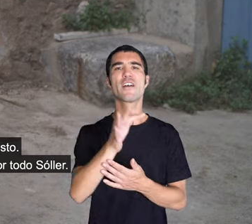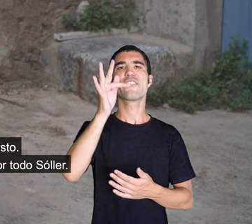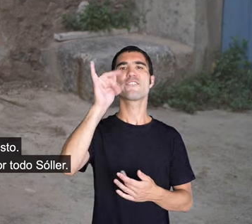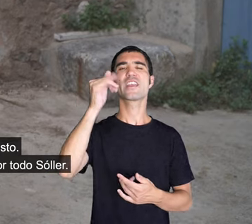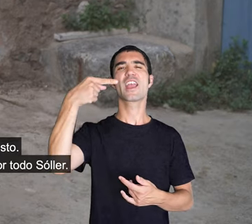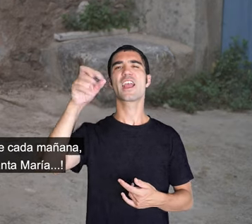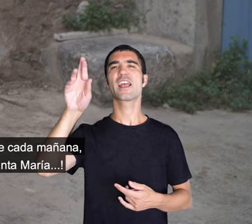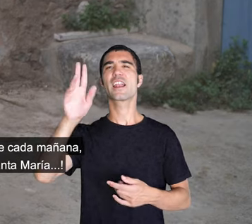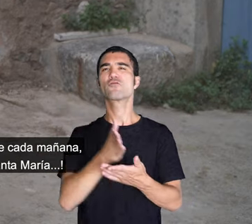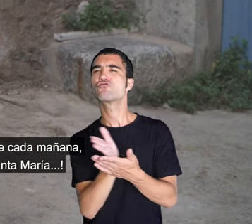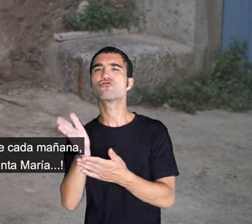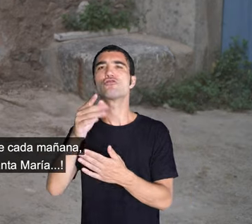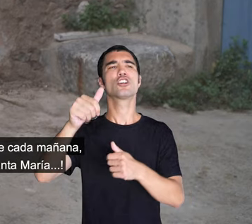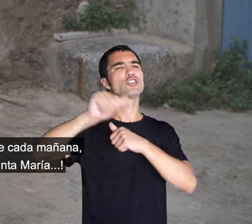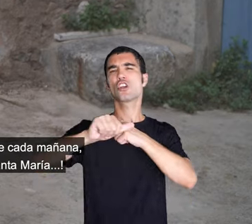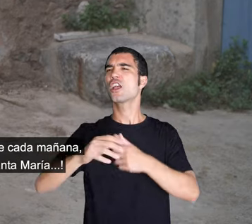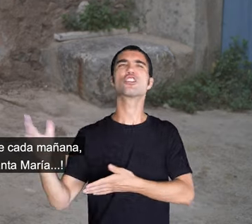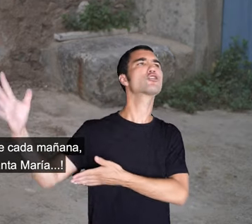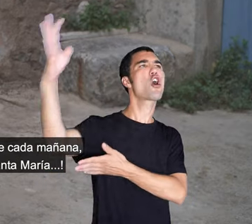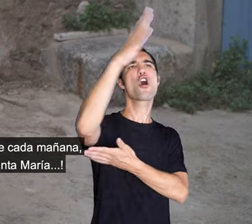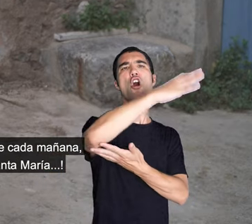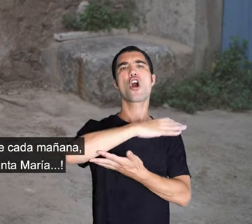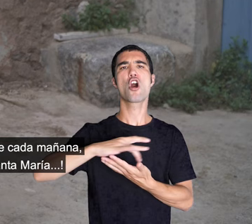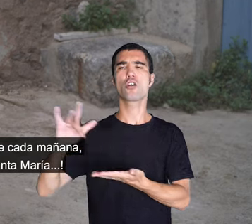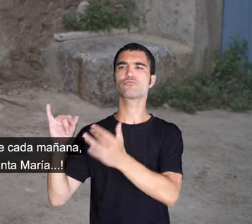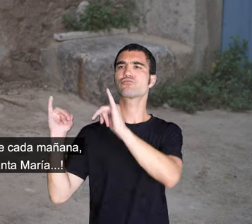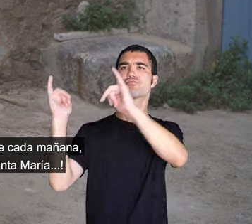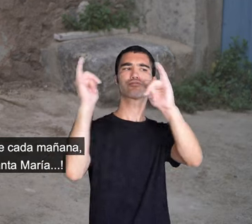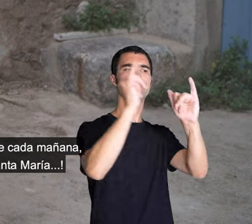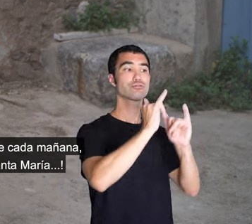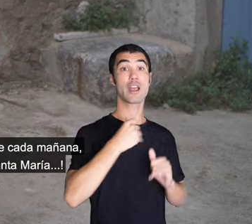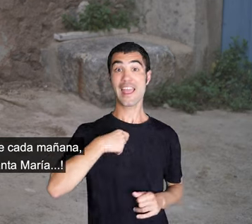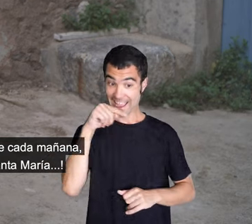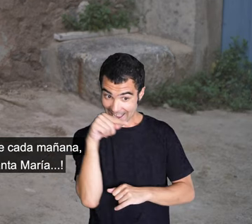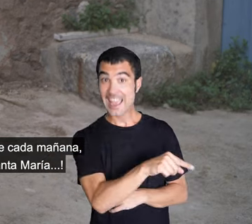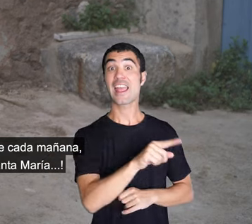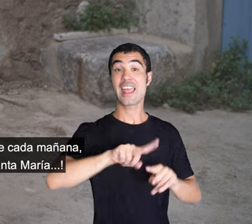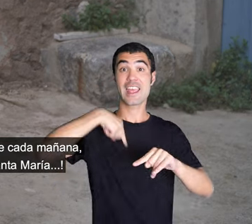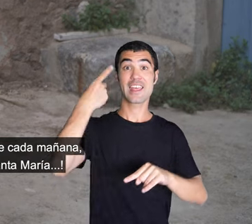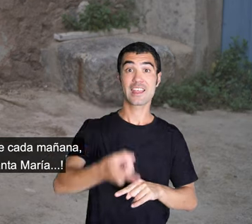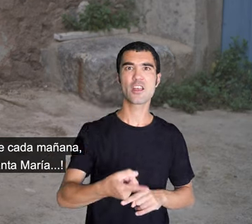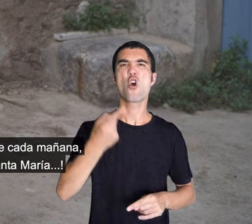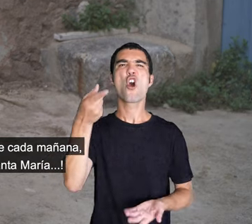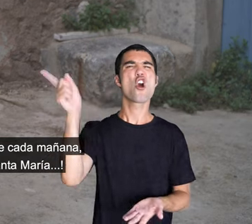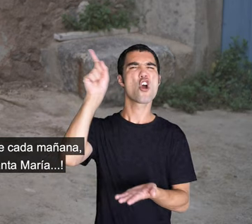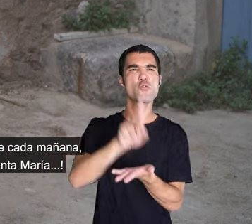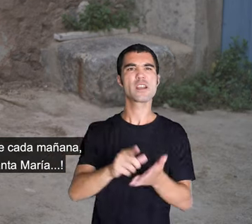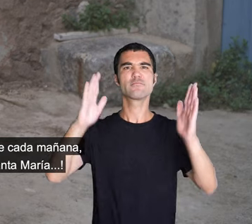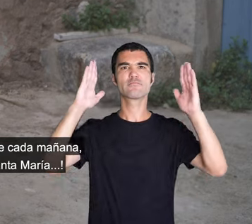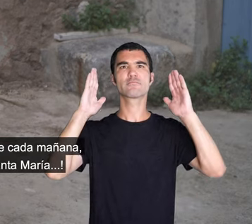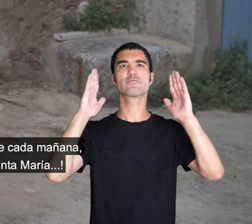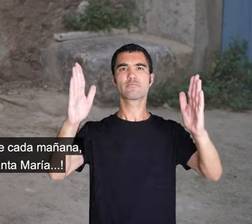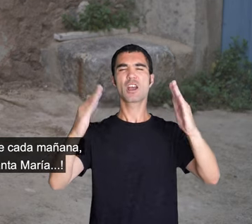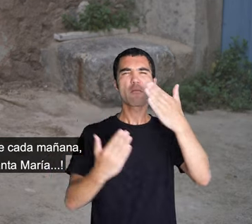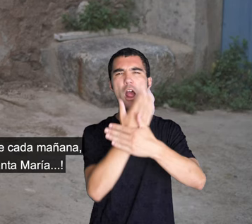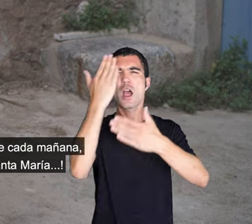per tot, Sòlla, per tot, l'havia enduit a per tot, Mallorca. I ell després va estar, d'haver un mes, que